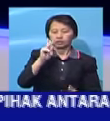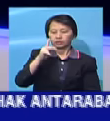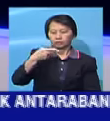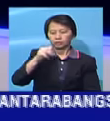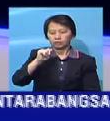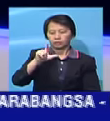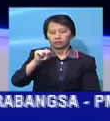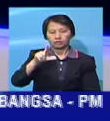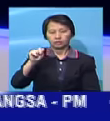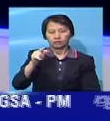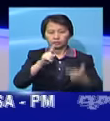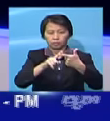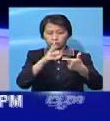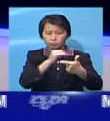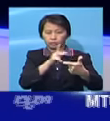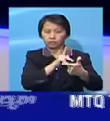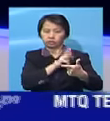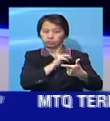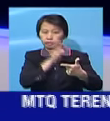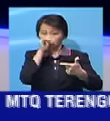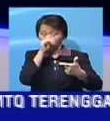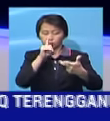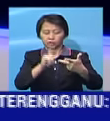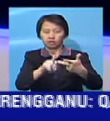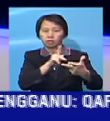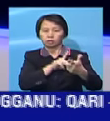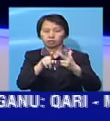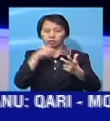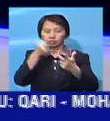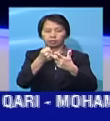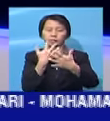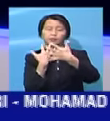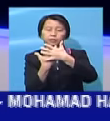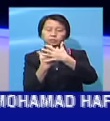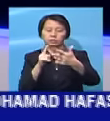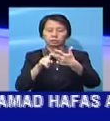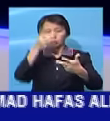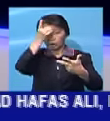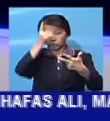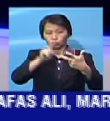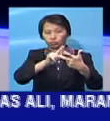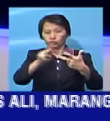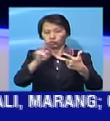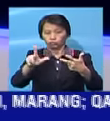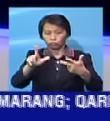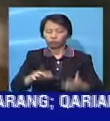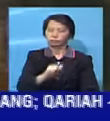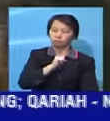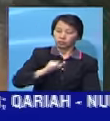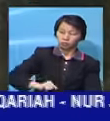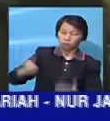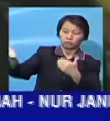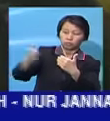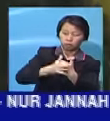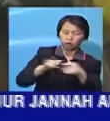yaakob dan ketua menteri Datuk Seri Idris Harun dan ketua pengarah penjara Datuk Seri Zulkifli Omar ketibaan Baginda turut